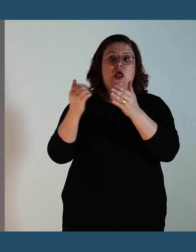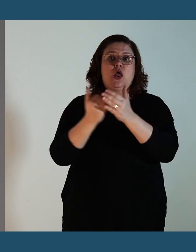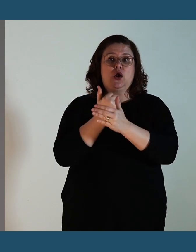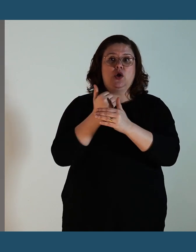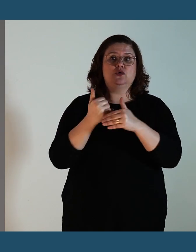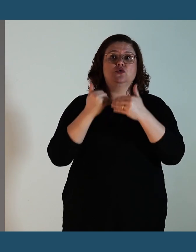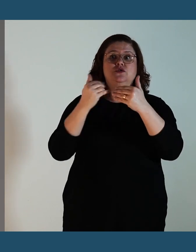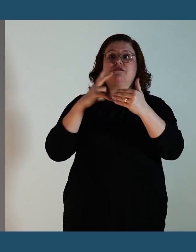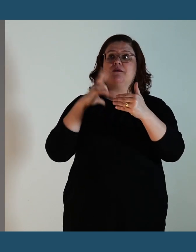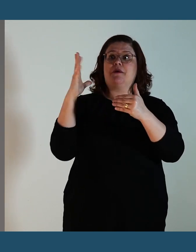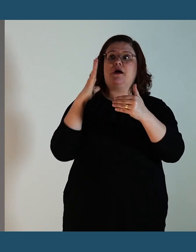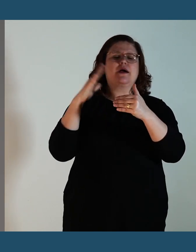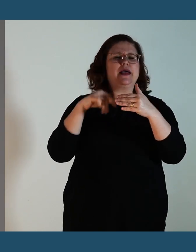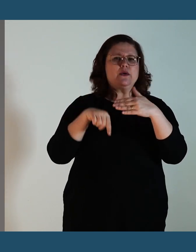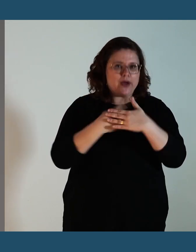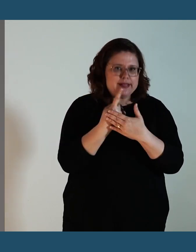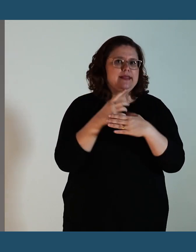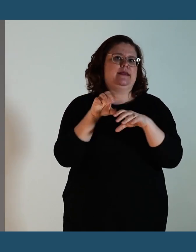seuraava vapaa-aika.